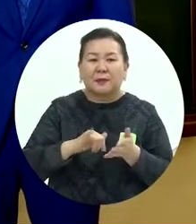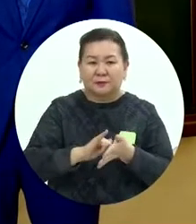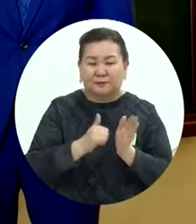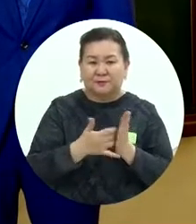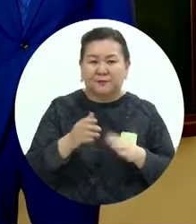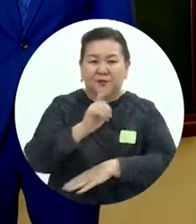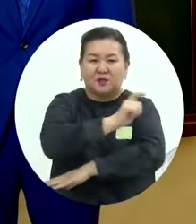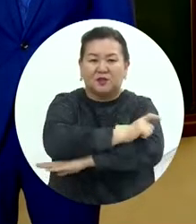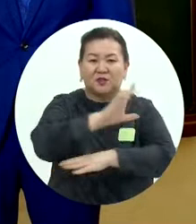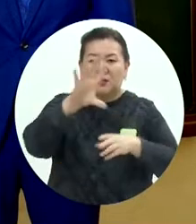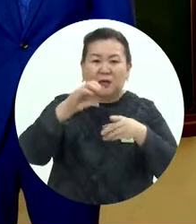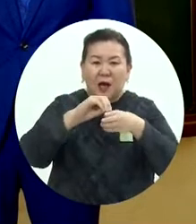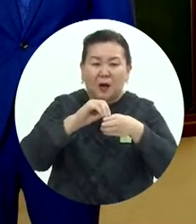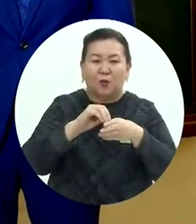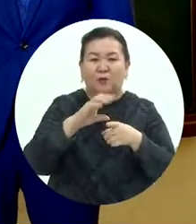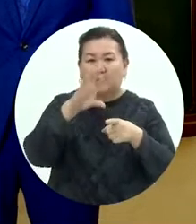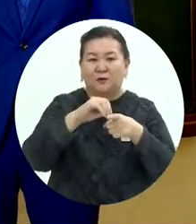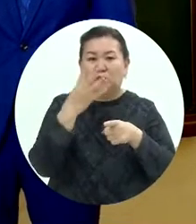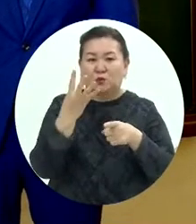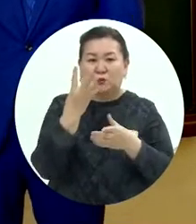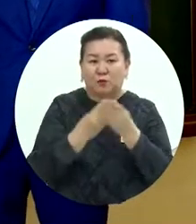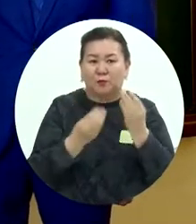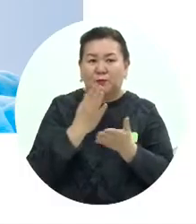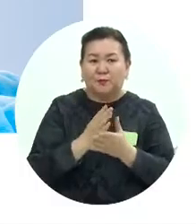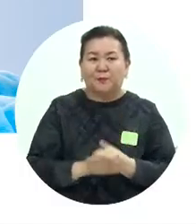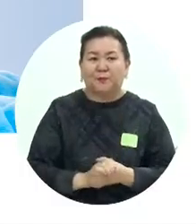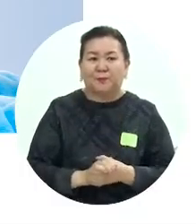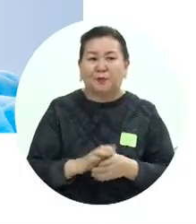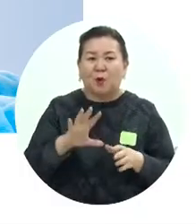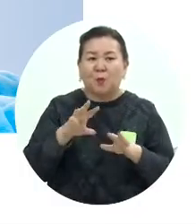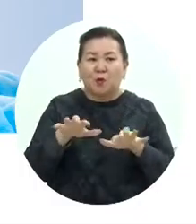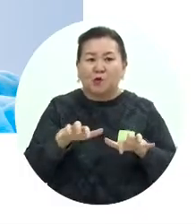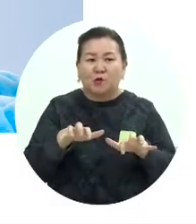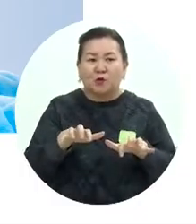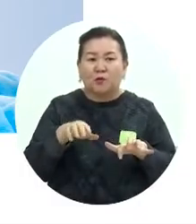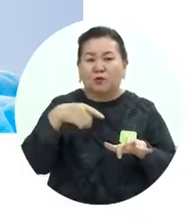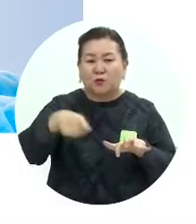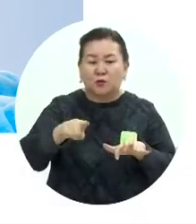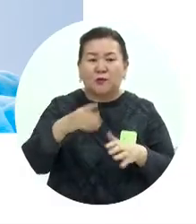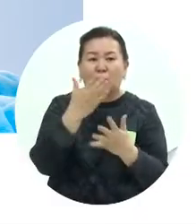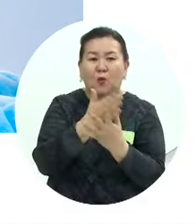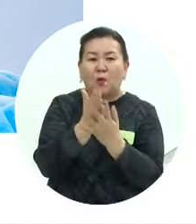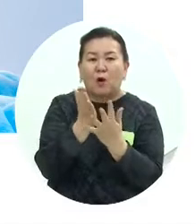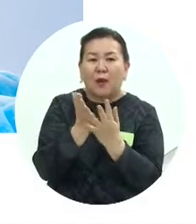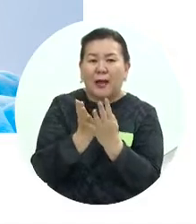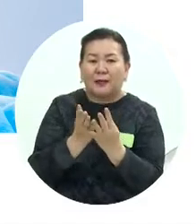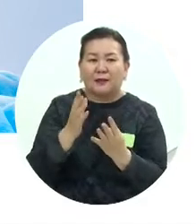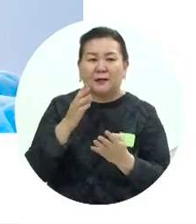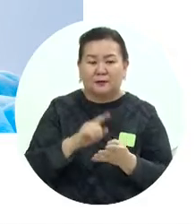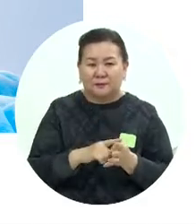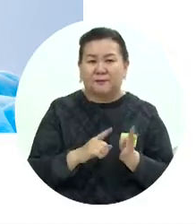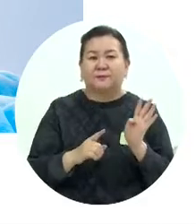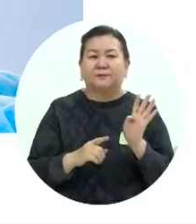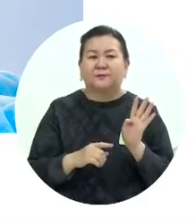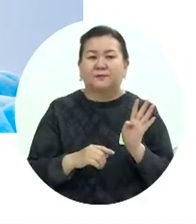За хичээл маань дараах үндсэн дөрвөн агуулгын хүрээнд явагдана. За тэгэхээр мөслөг түүний англи буюу Хёнасберийн тухай ойлголт.